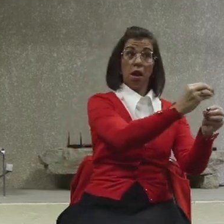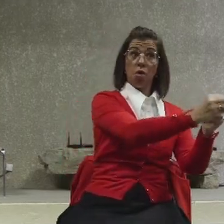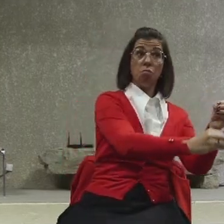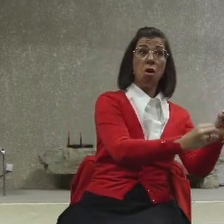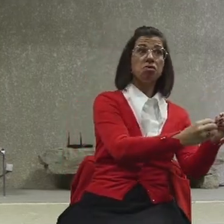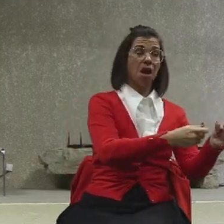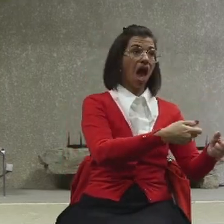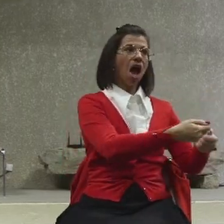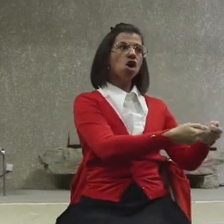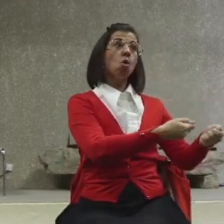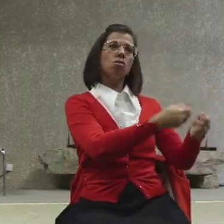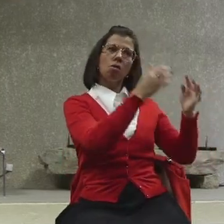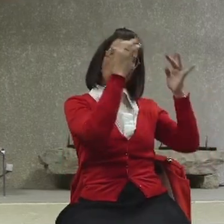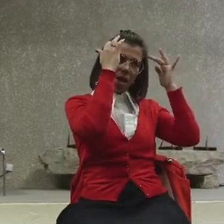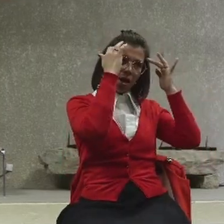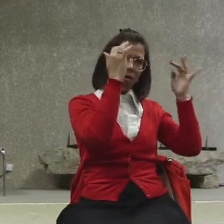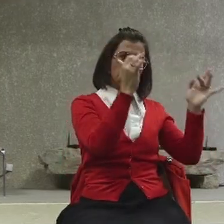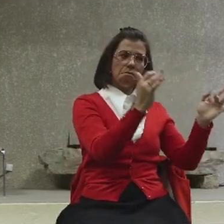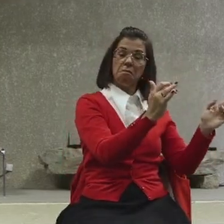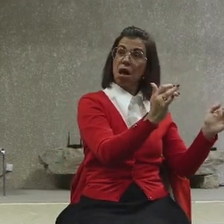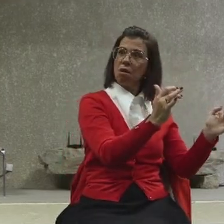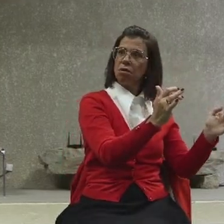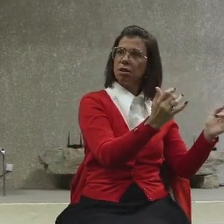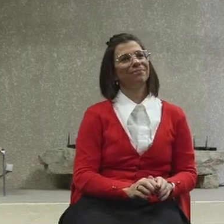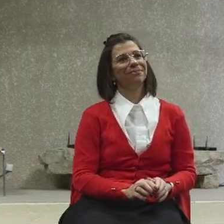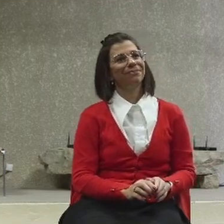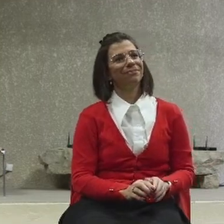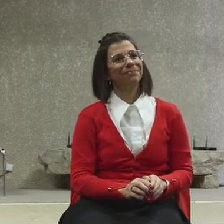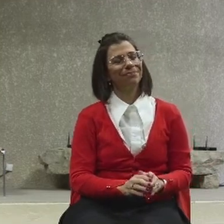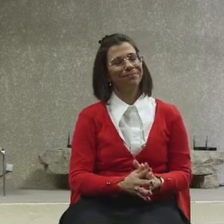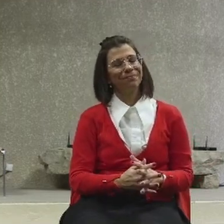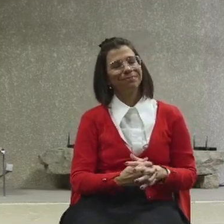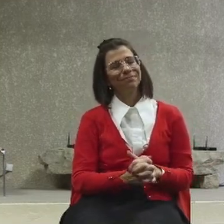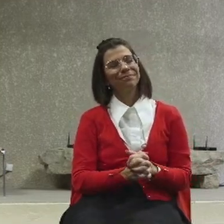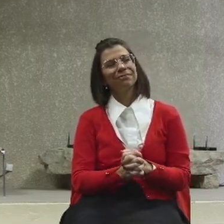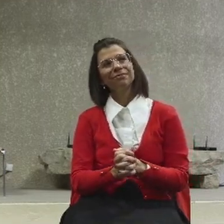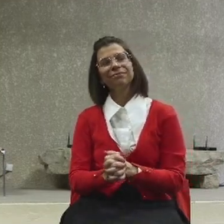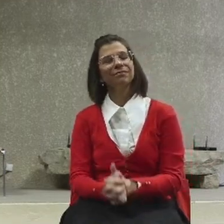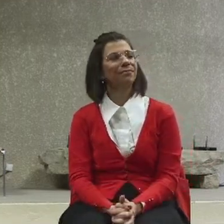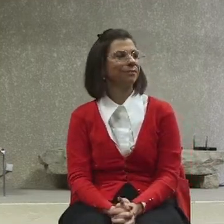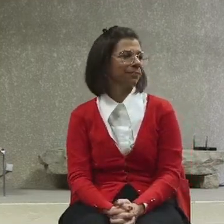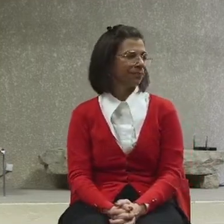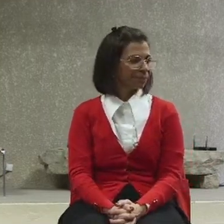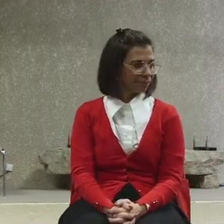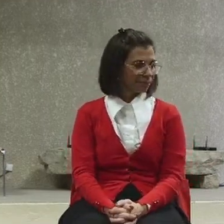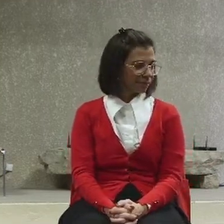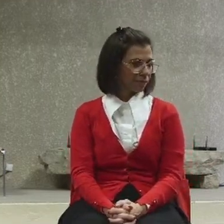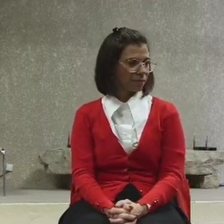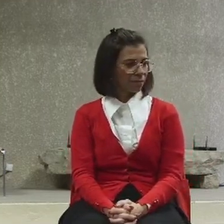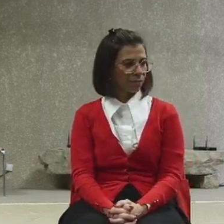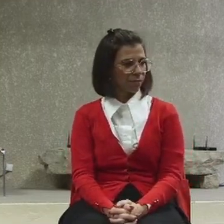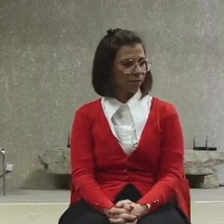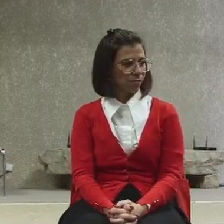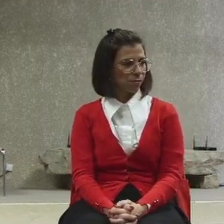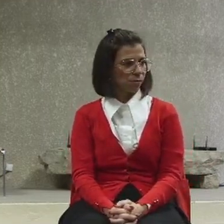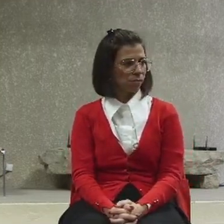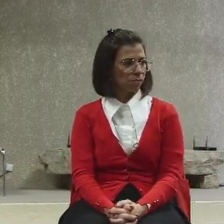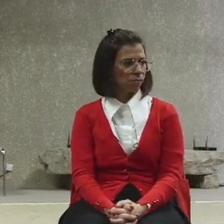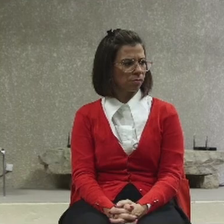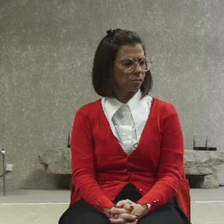Être libérés. Parce qu'ils ont cru, maintenant, ce n'est plus moi. Moi, j'ai une